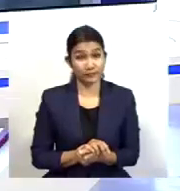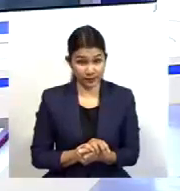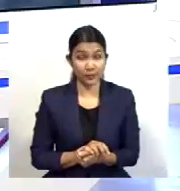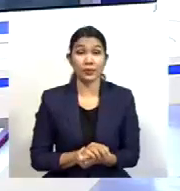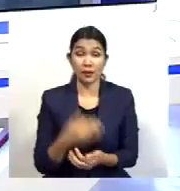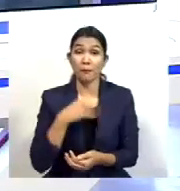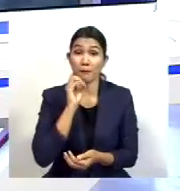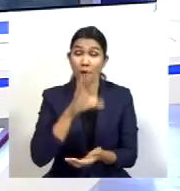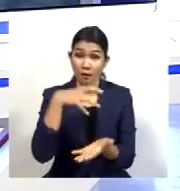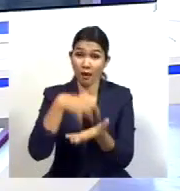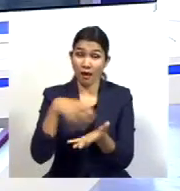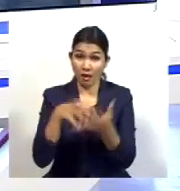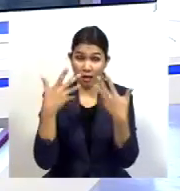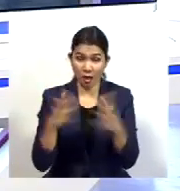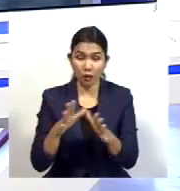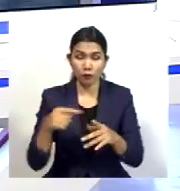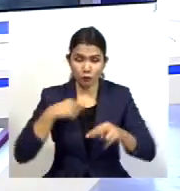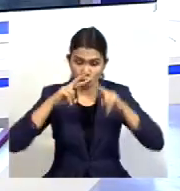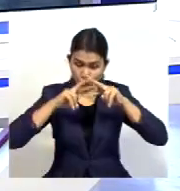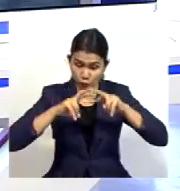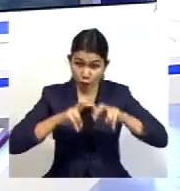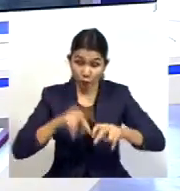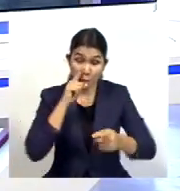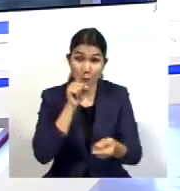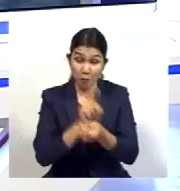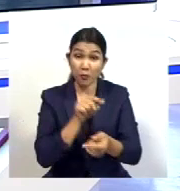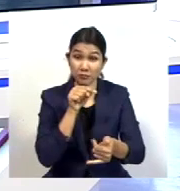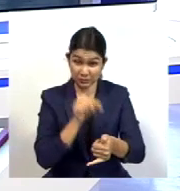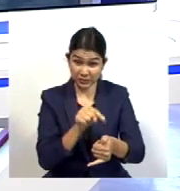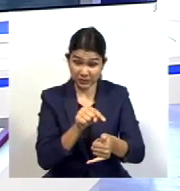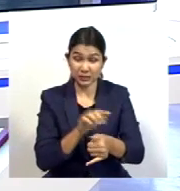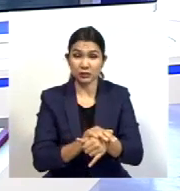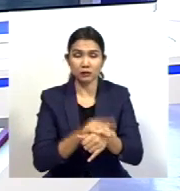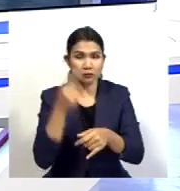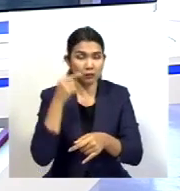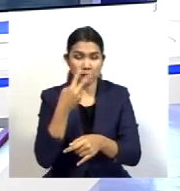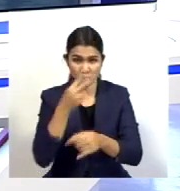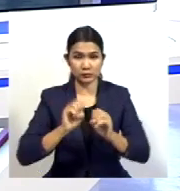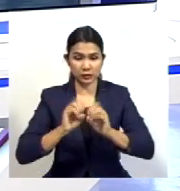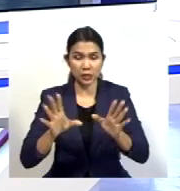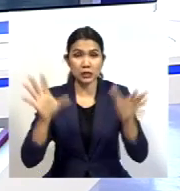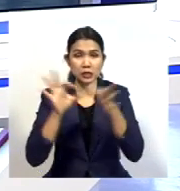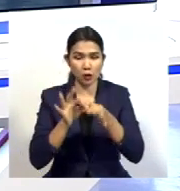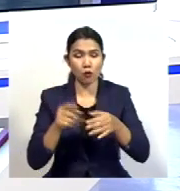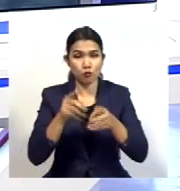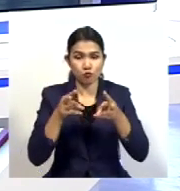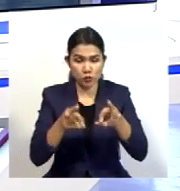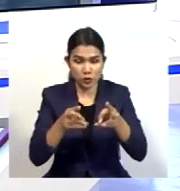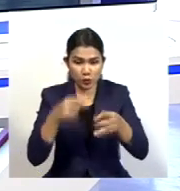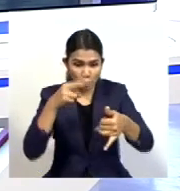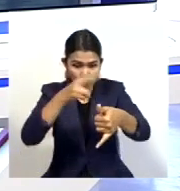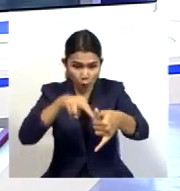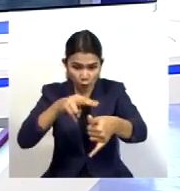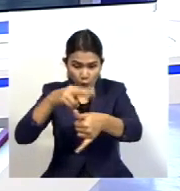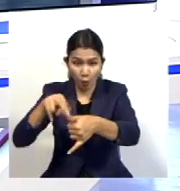และอย่างที่คุณสุพนันท์บอกไปนะคะว่าการตรวจพบผู้ป่วยโคโรนาไวรัสสายพันธุ์ใหม่ครั้งนี้เนี่ยเป็นการสะท้อนเรื่องของระบบการคัดกรองโรคของประเทศไทยว่